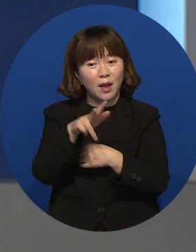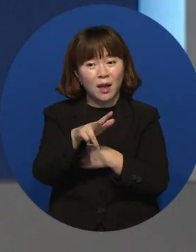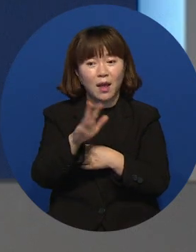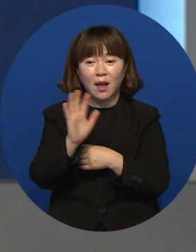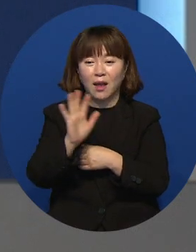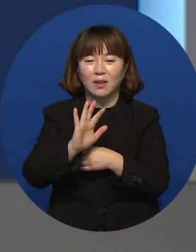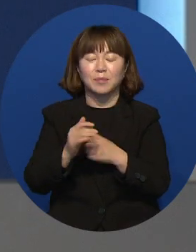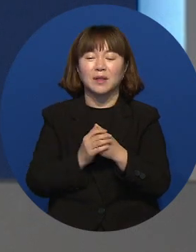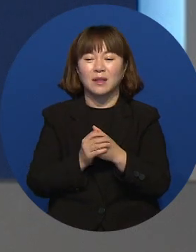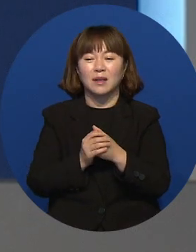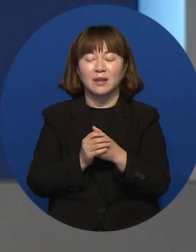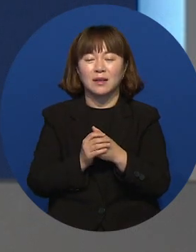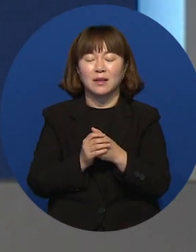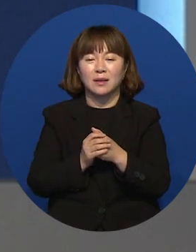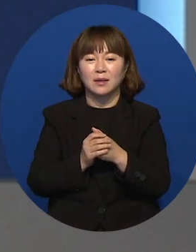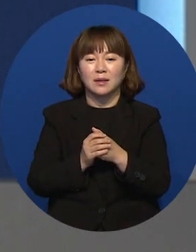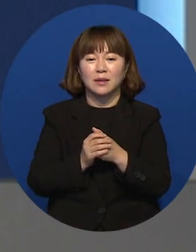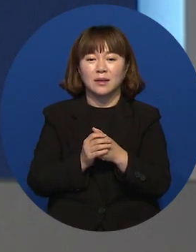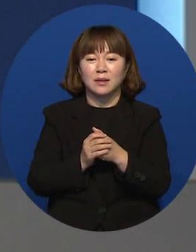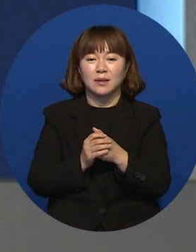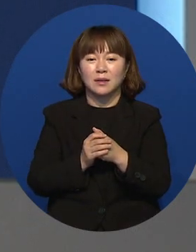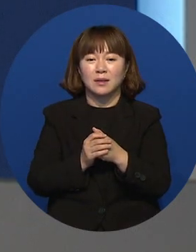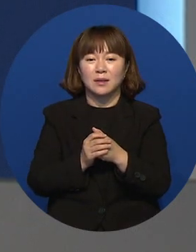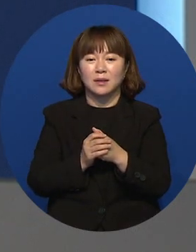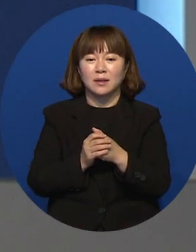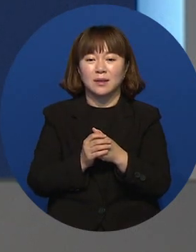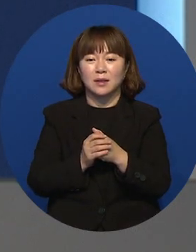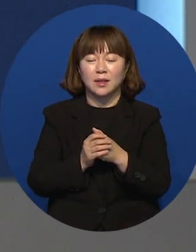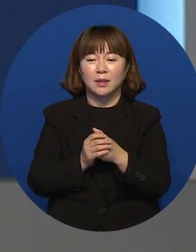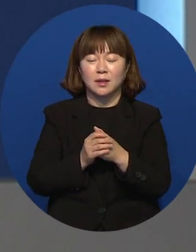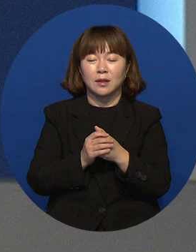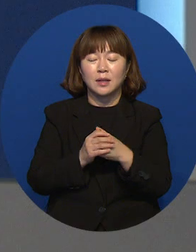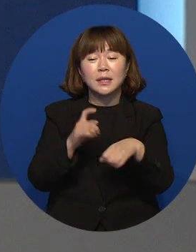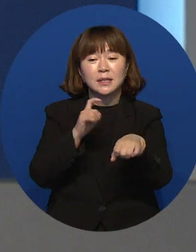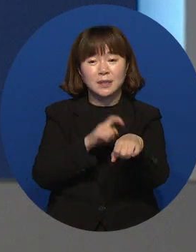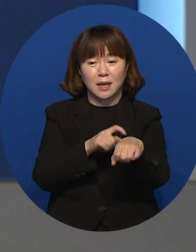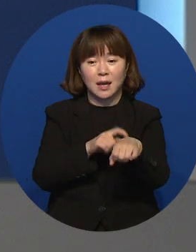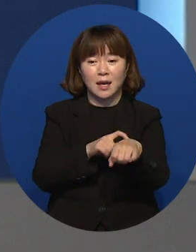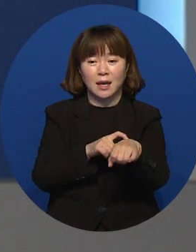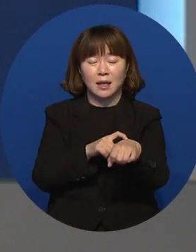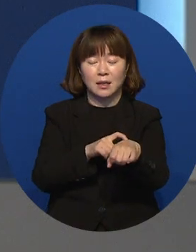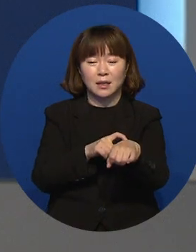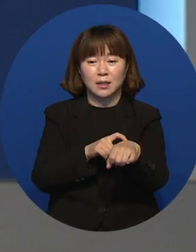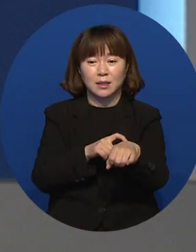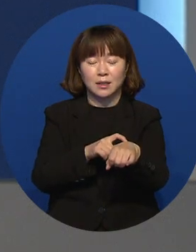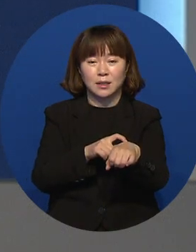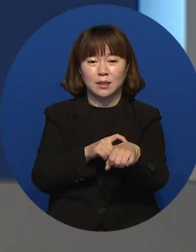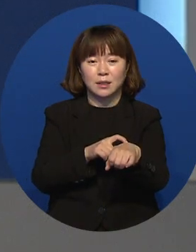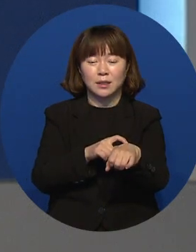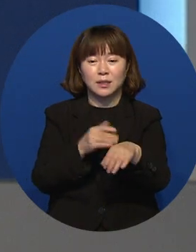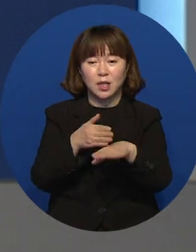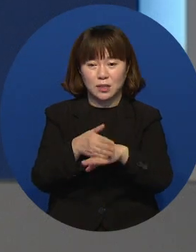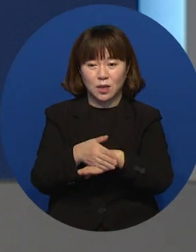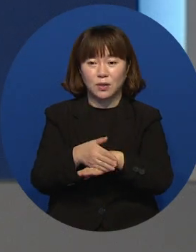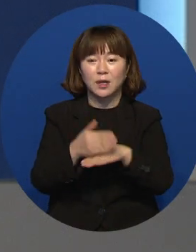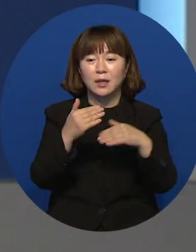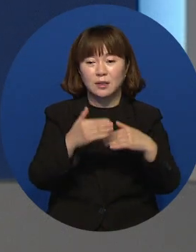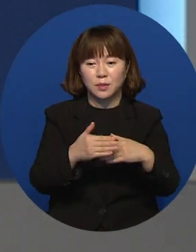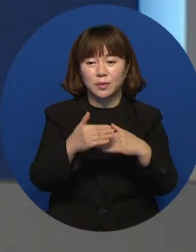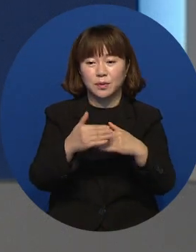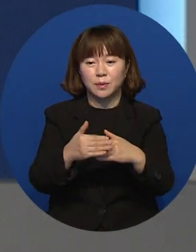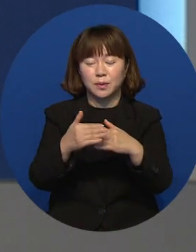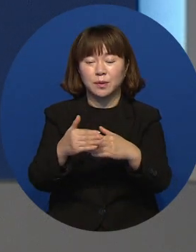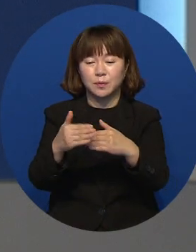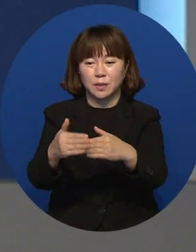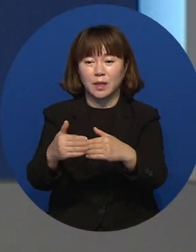생각이 듭니다 결국 이제 시간을 어느 정도 어둑 우소 점차 이제 회복돼 갈 텐데요